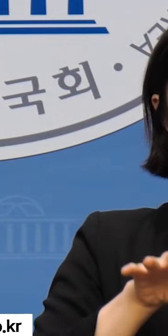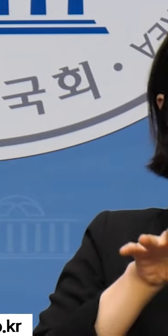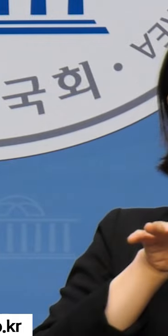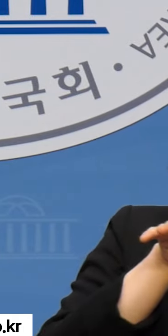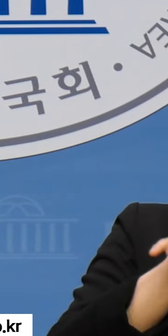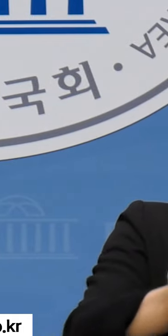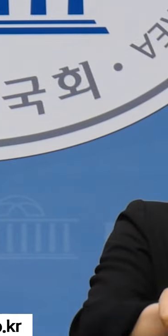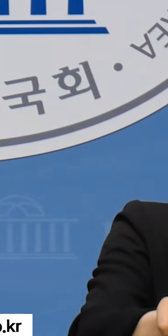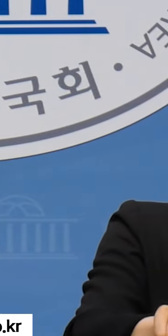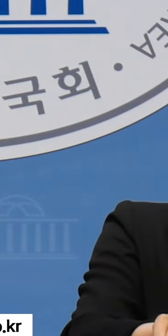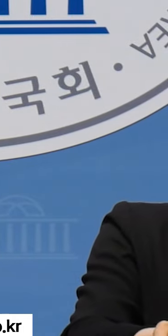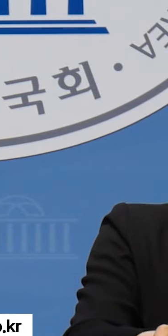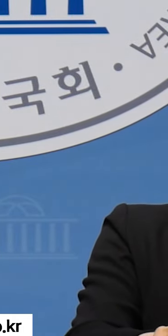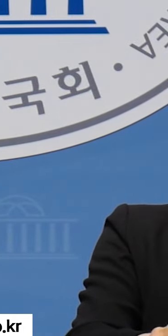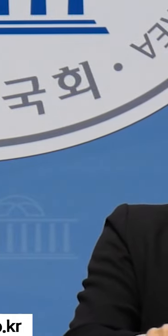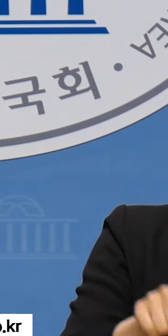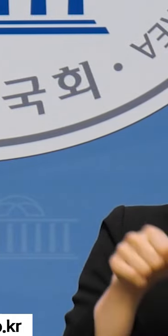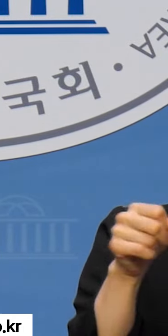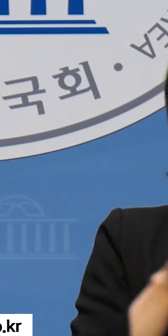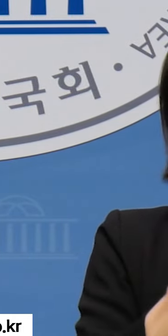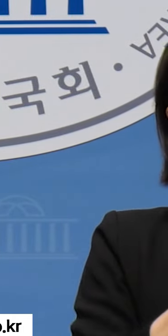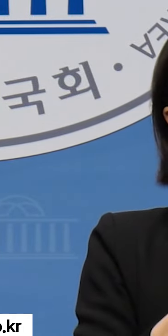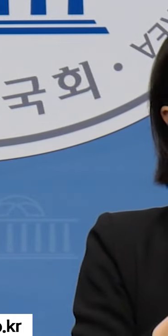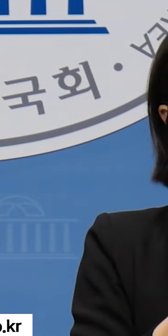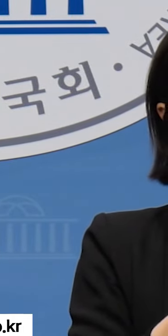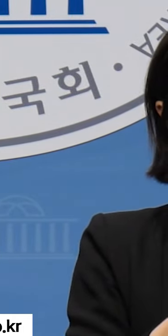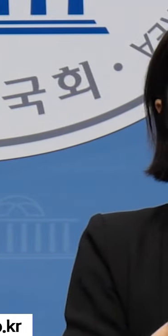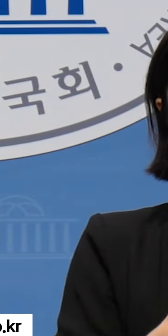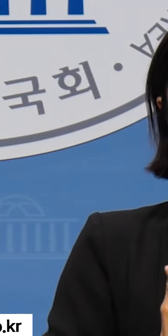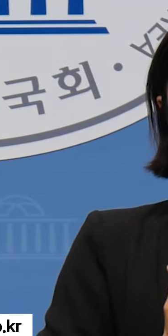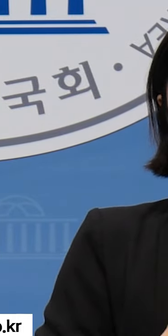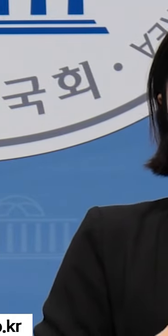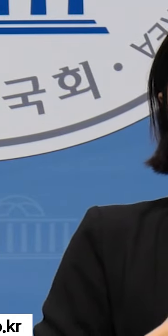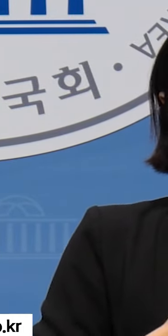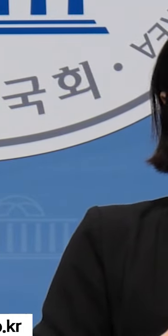사적 복수의 장으로 전락할 위기를 절감했습니다.